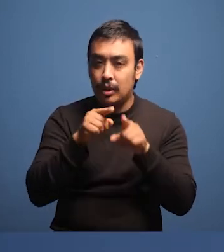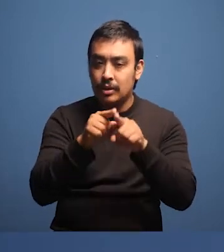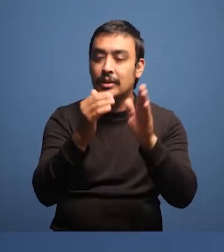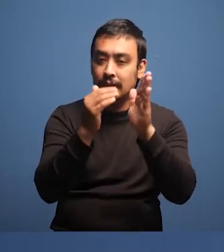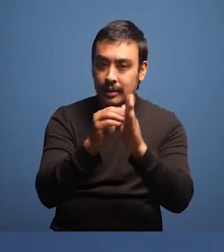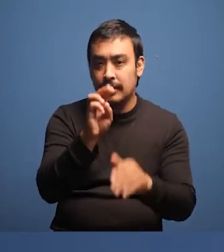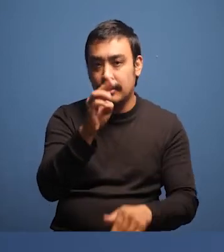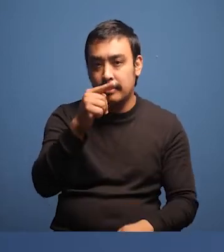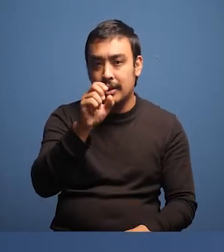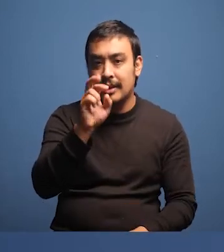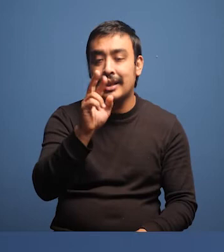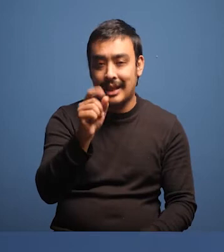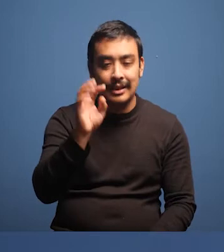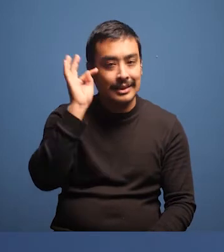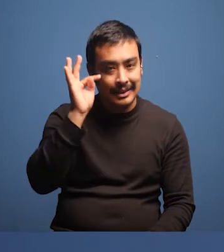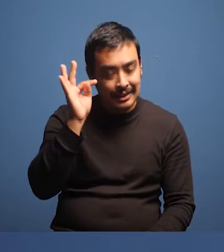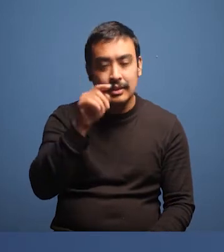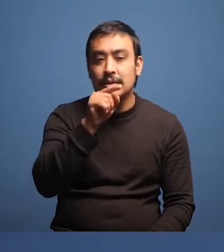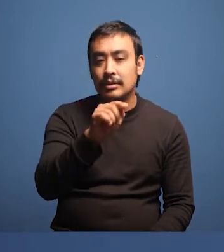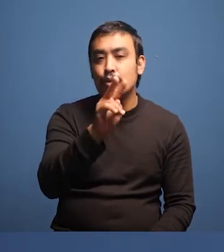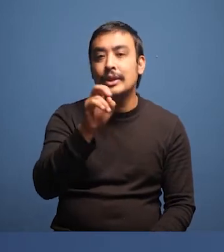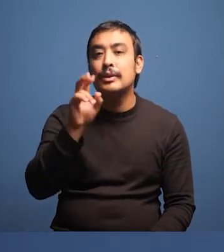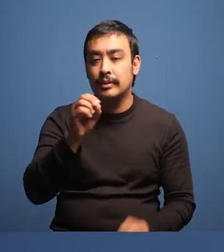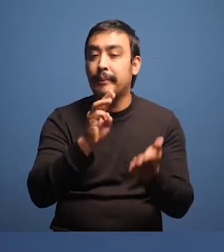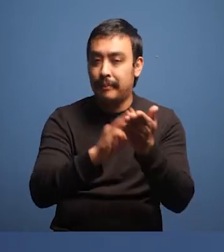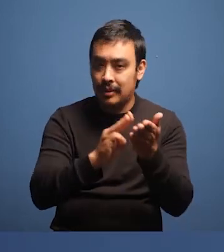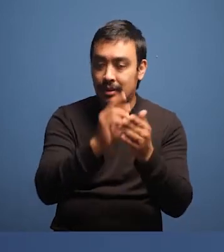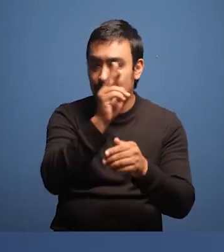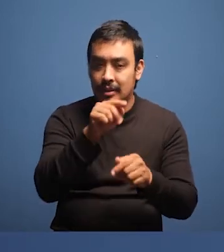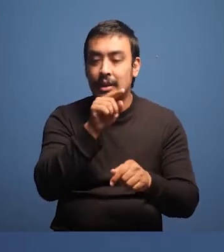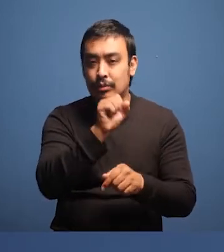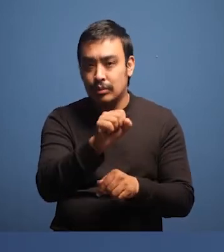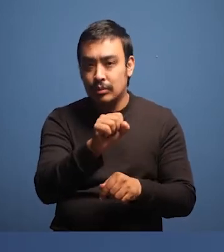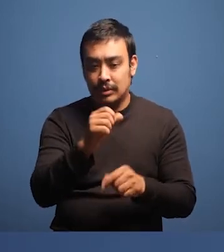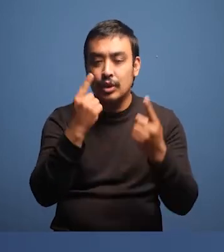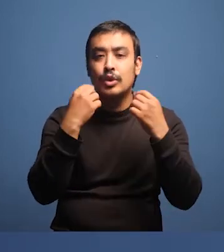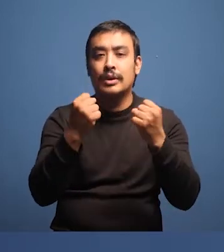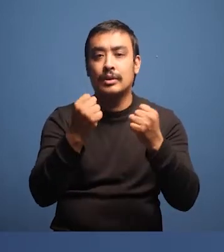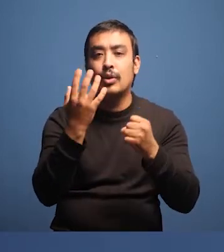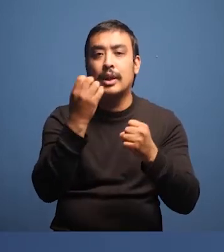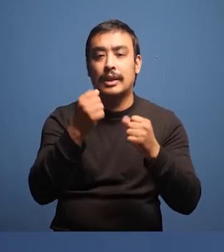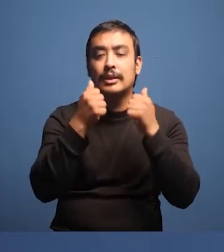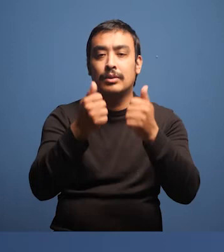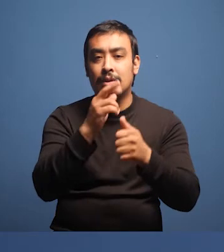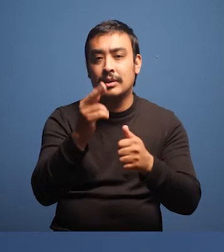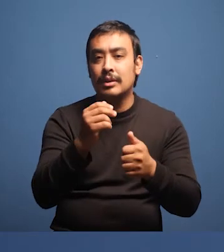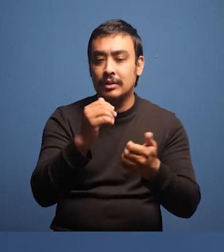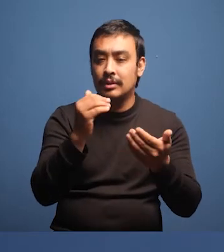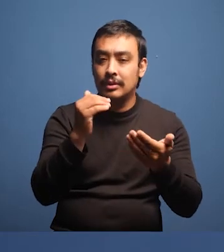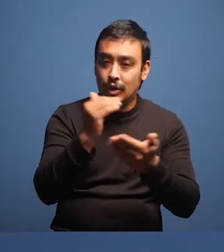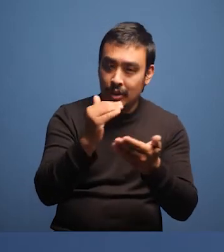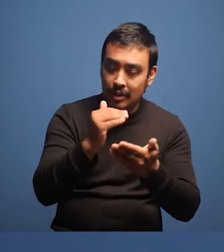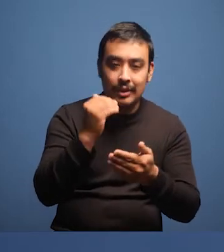मन्दिरा श्रेष्ठ हु इज वाइवाई ग्लोकल टिन हिरो 2020 साथै उहाँ चाहिँ एउटा हेल्थ राइट एक्टिभिस्ट र गर्ल्स एन्ड चिल्ड्रेन राइट एक्टिभिस्ट